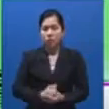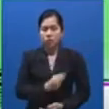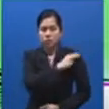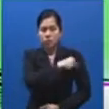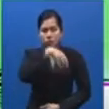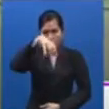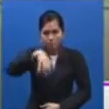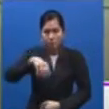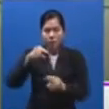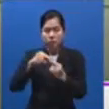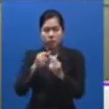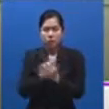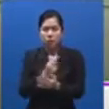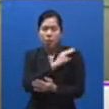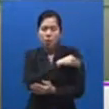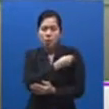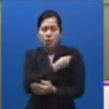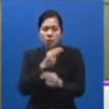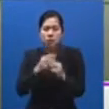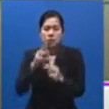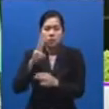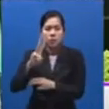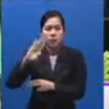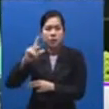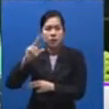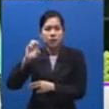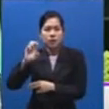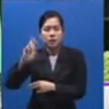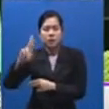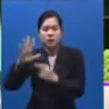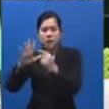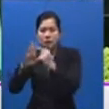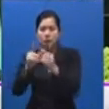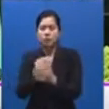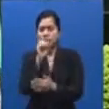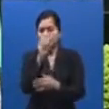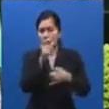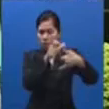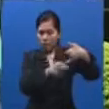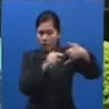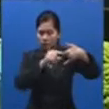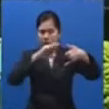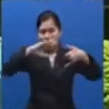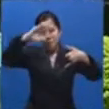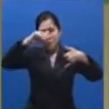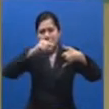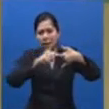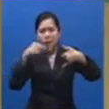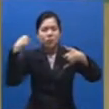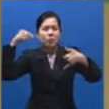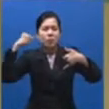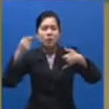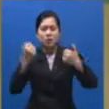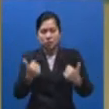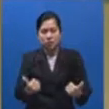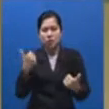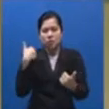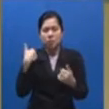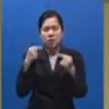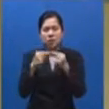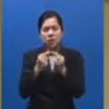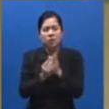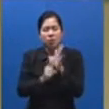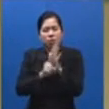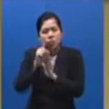ชิรพยาบาลกล่าวว่าล่าสุดผู้ป่วยรู้สึกตัวดีสัญญาณชีพปกติแต่ยังใช้เครื่องช่วยหายใจและมีไข้สู